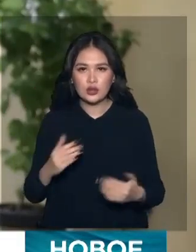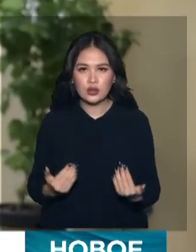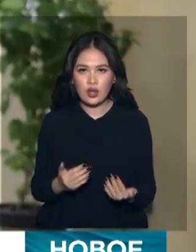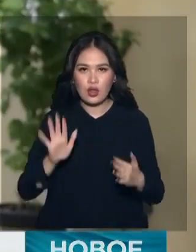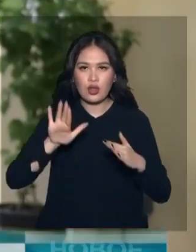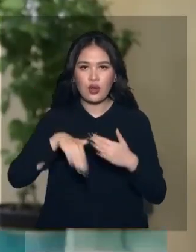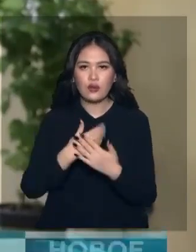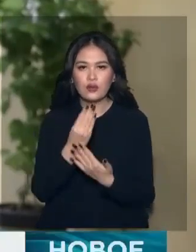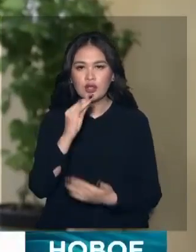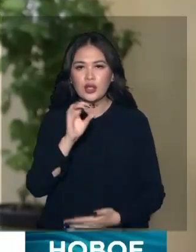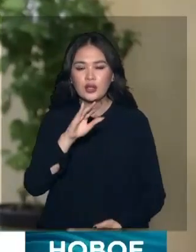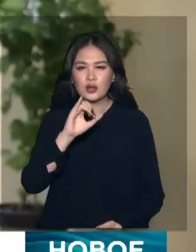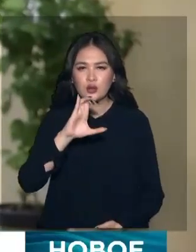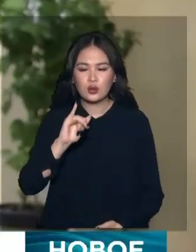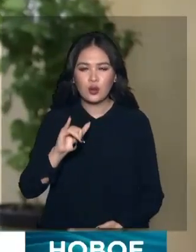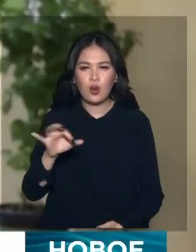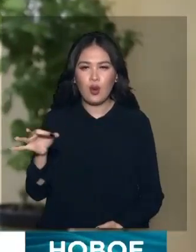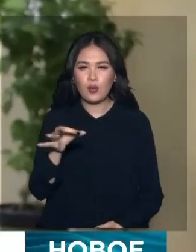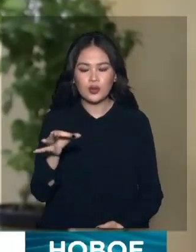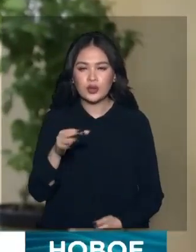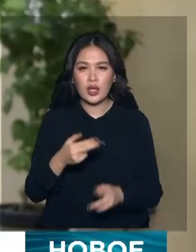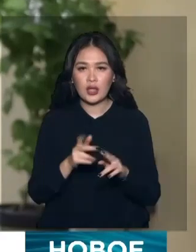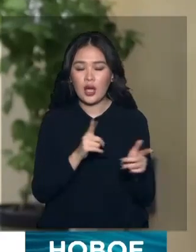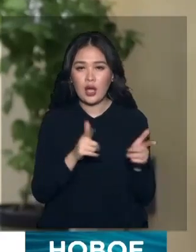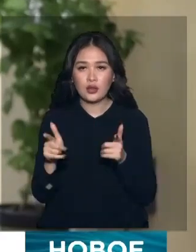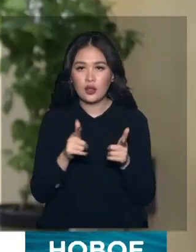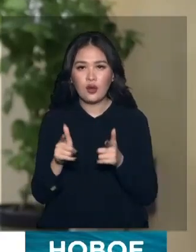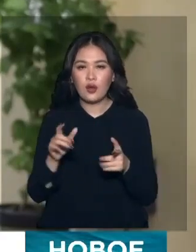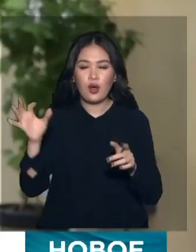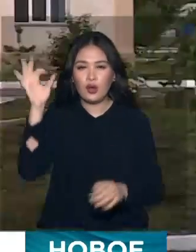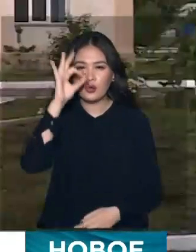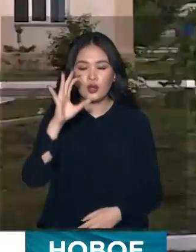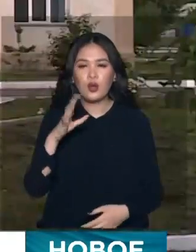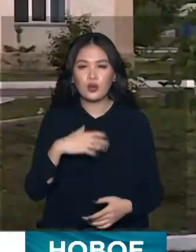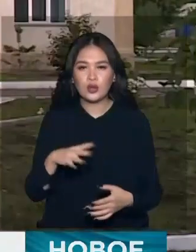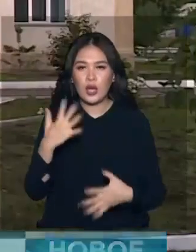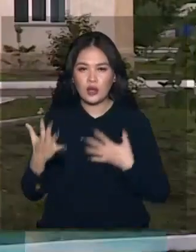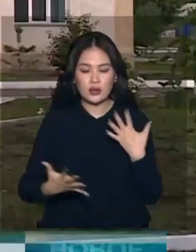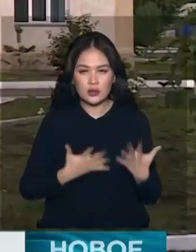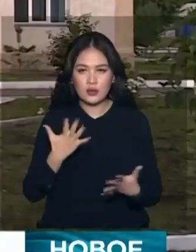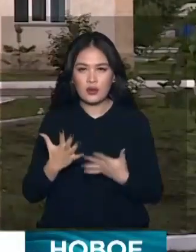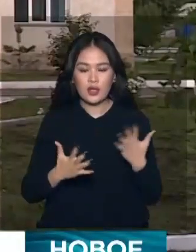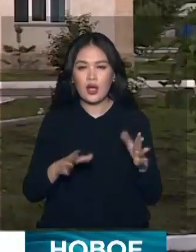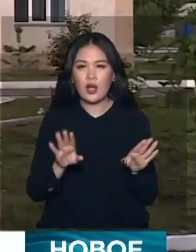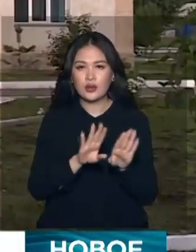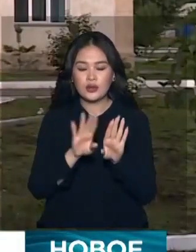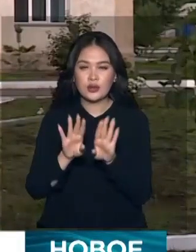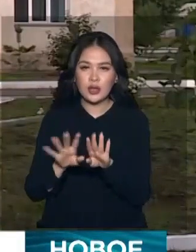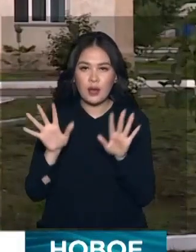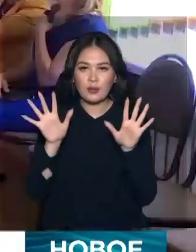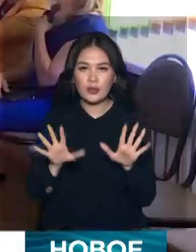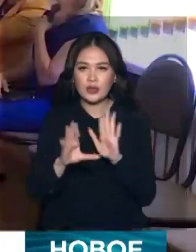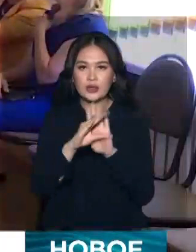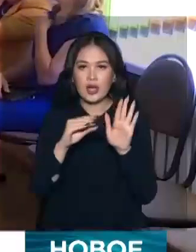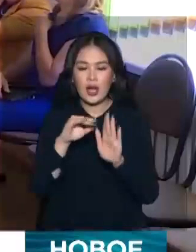новой Житосуской области. В целом подготовка к политическому событию идет весьма активно. Так, по данным территориальной